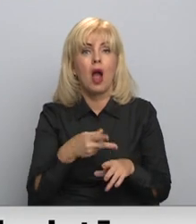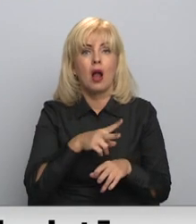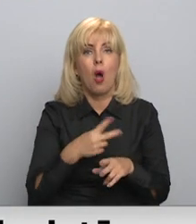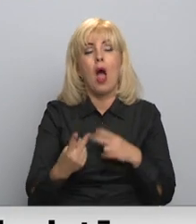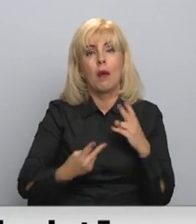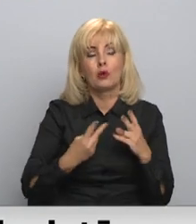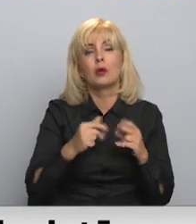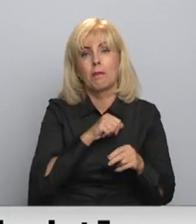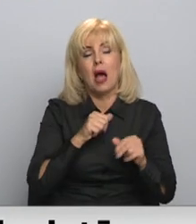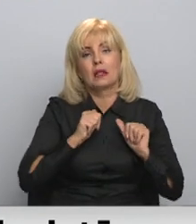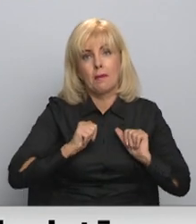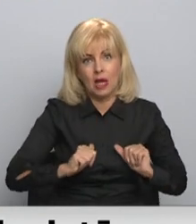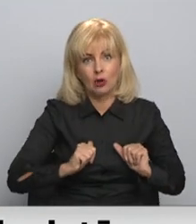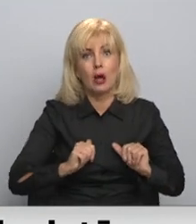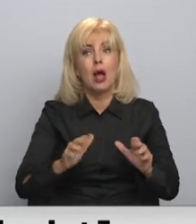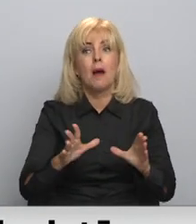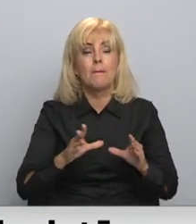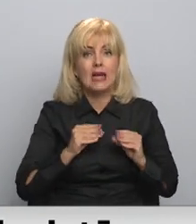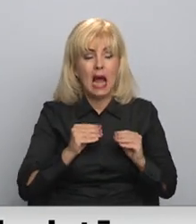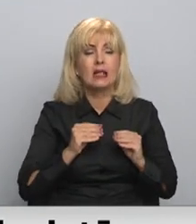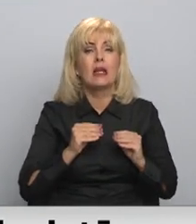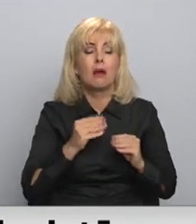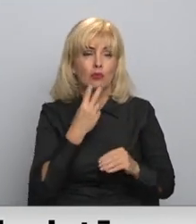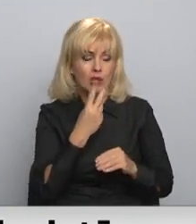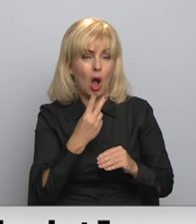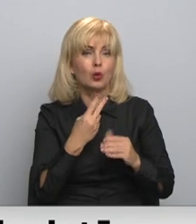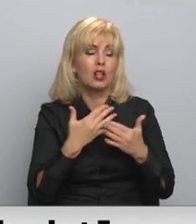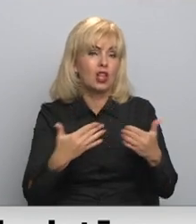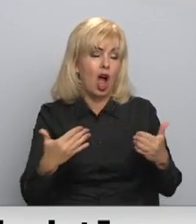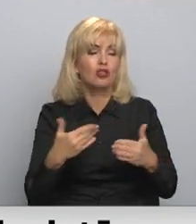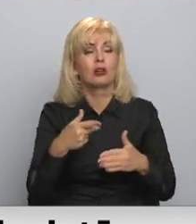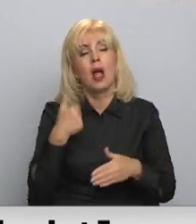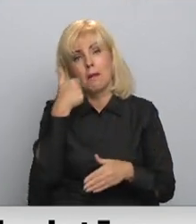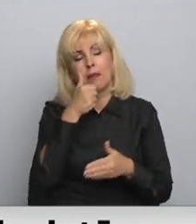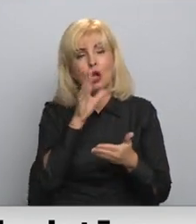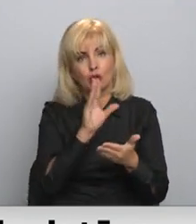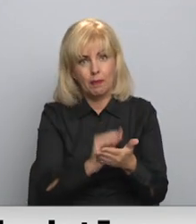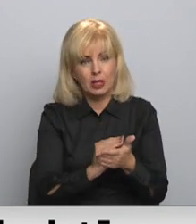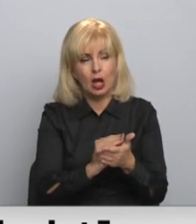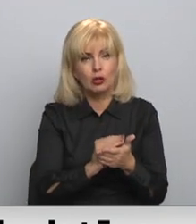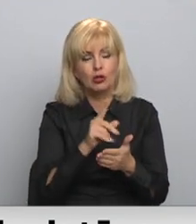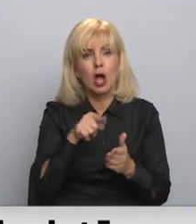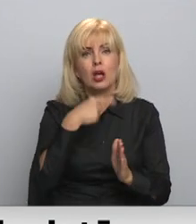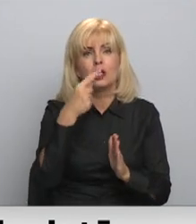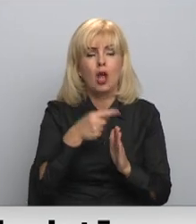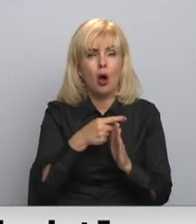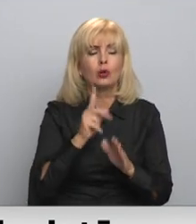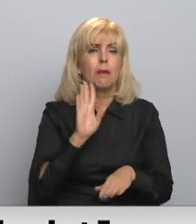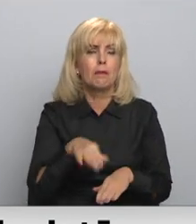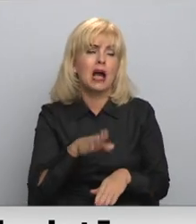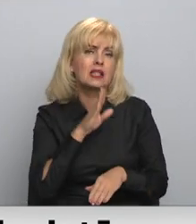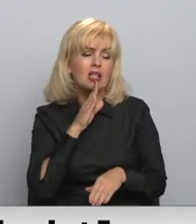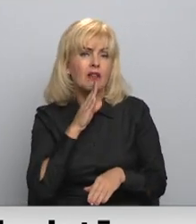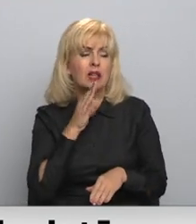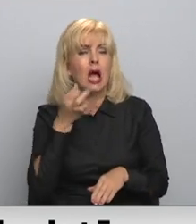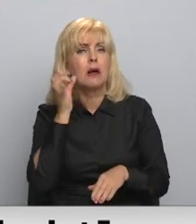emocionāli mierīgāk, pieņemošāk uz dažādām lietām. Personiskā pieredze Antru mudinājusi jautājumu par sieviešu psihoemocionālo